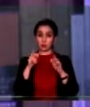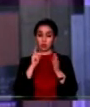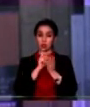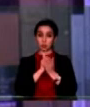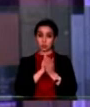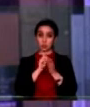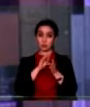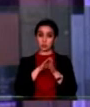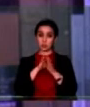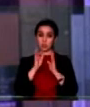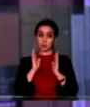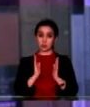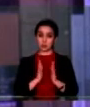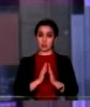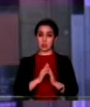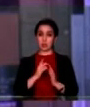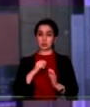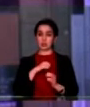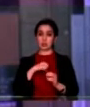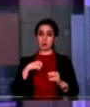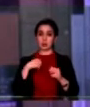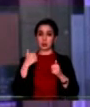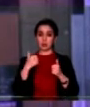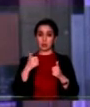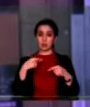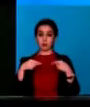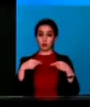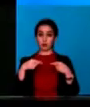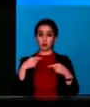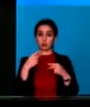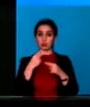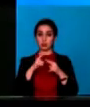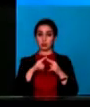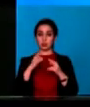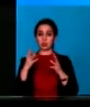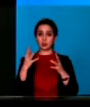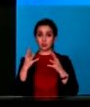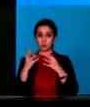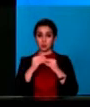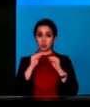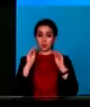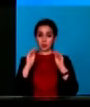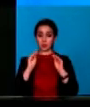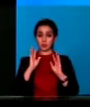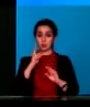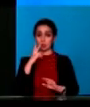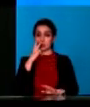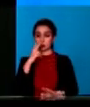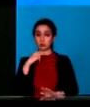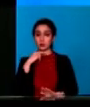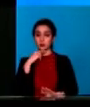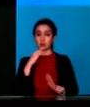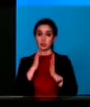topshiriqni bajaramiz. Eng yaxshi futbolchi ilovasini, demak, sizlar bilan birga yaratamiz. E'tiborliroq